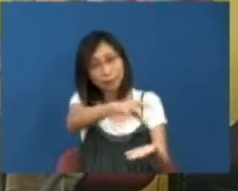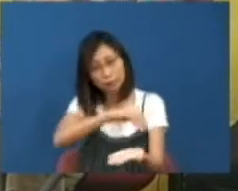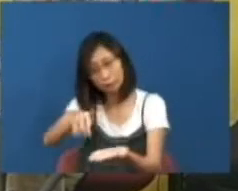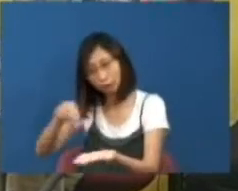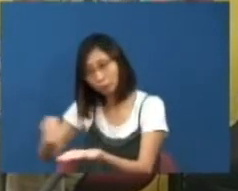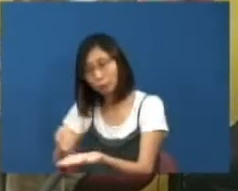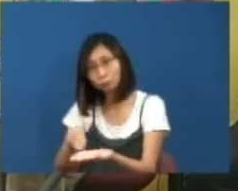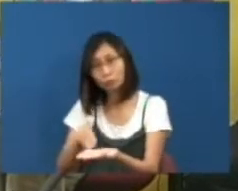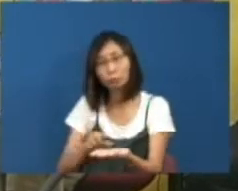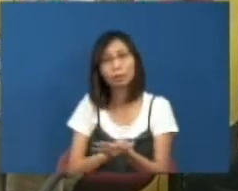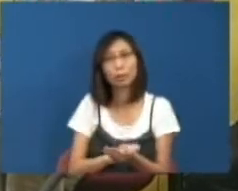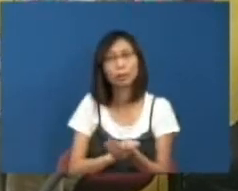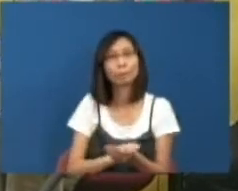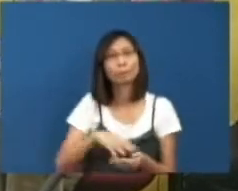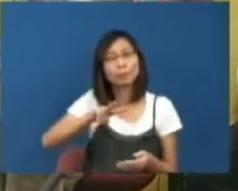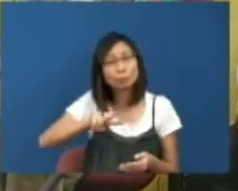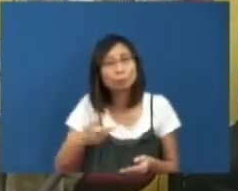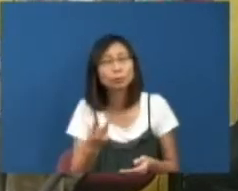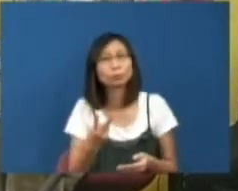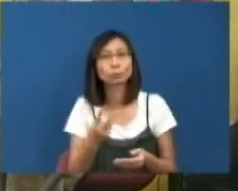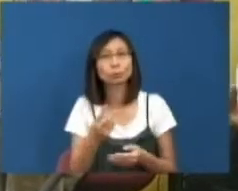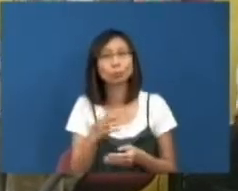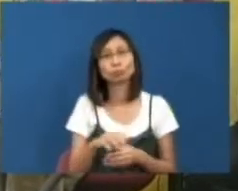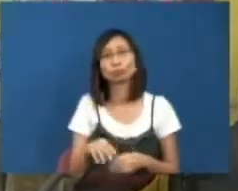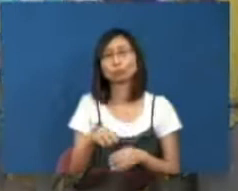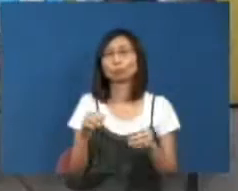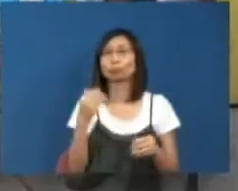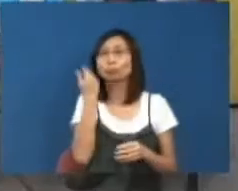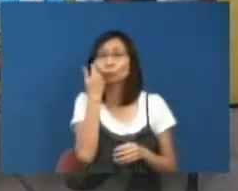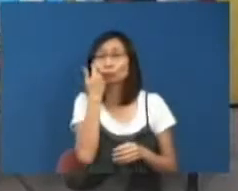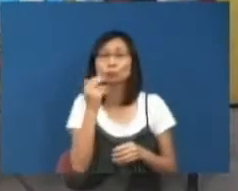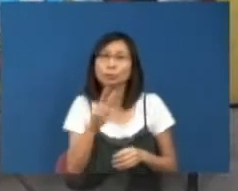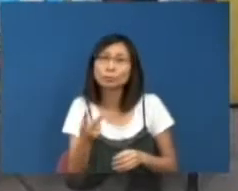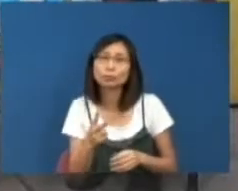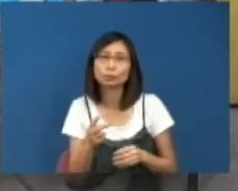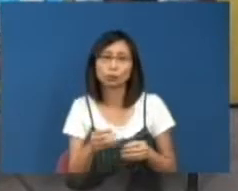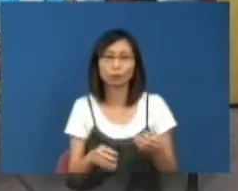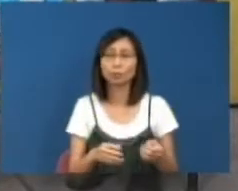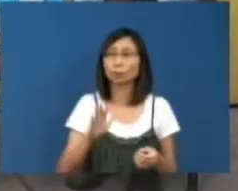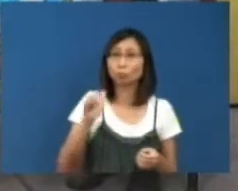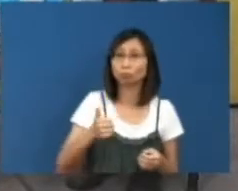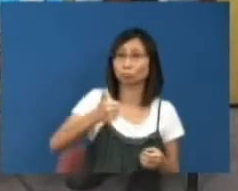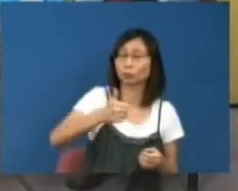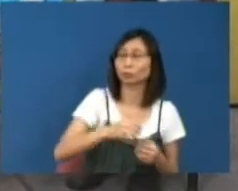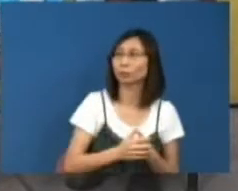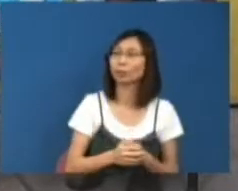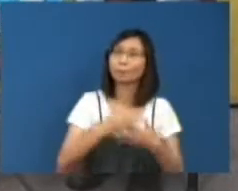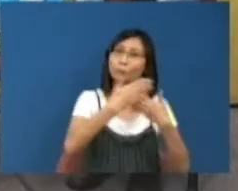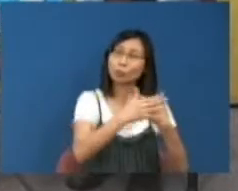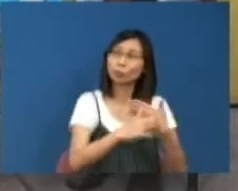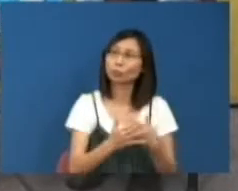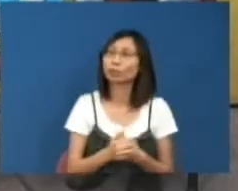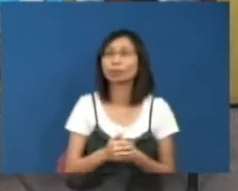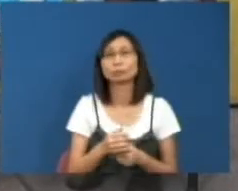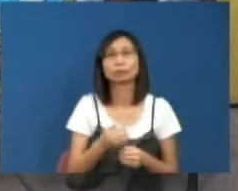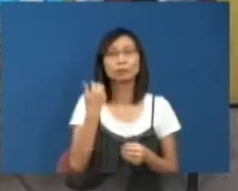咗，就已經係變成煤氣啦。 喺國外啊，喺外國咧，呢啲咁嘅動物散